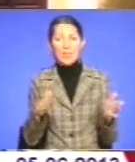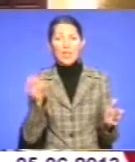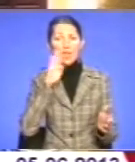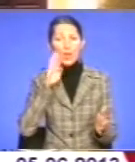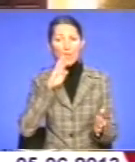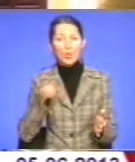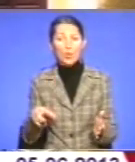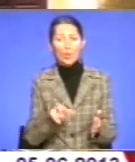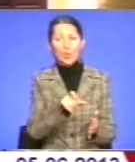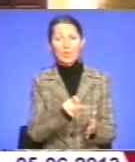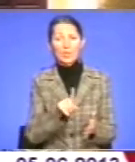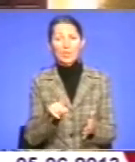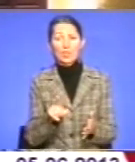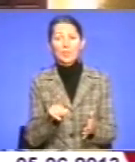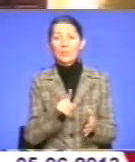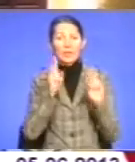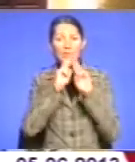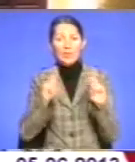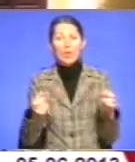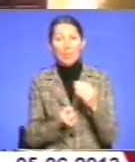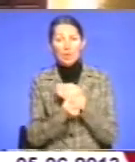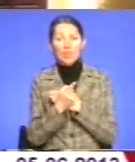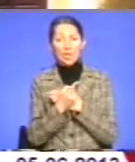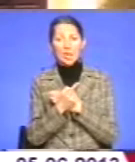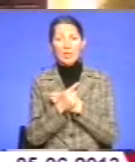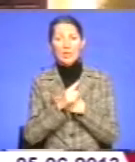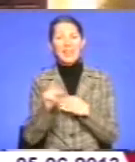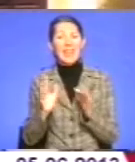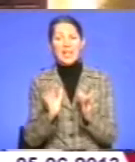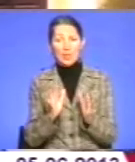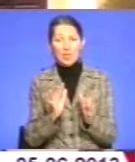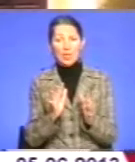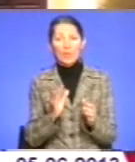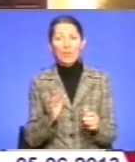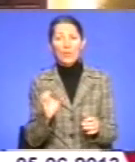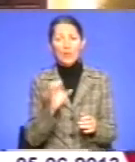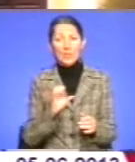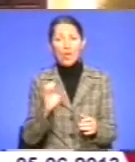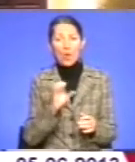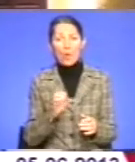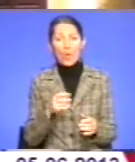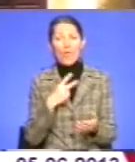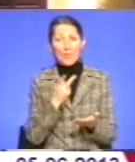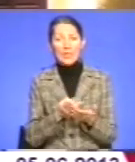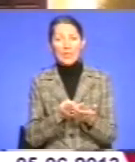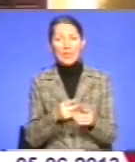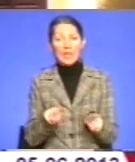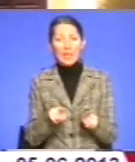ще з невідомих джерел, не кип'ячену, в сирому вигляді. Також